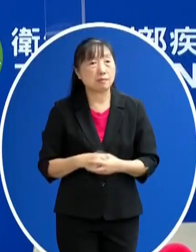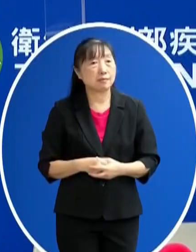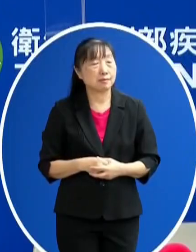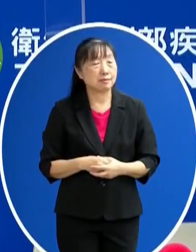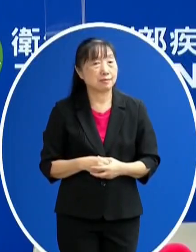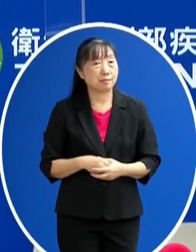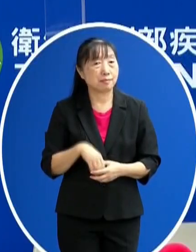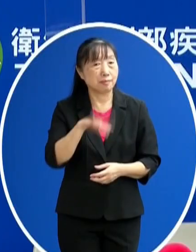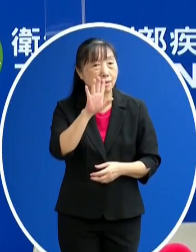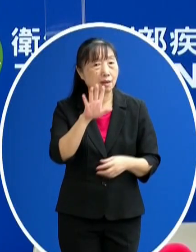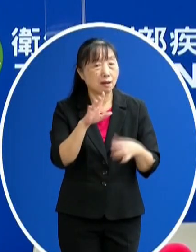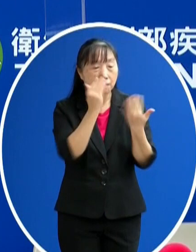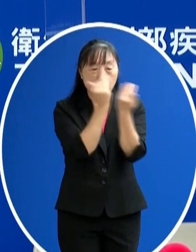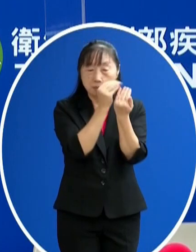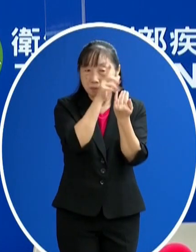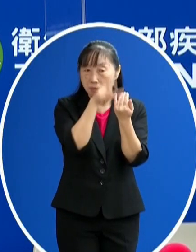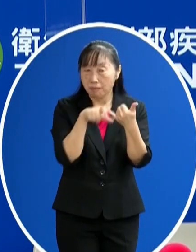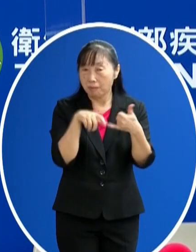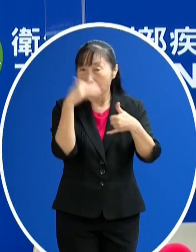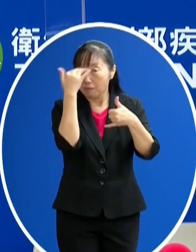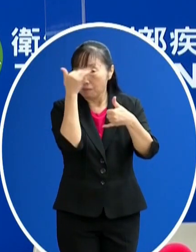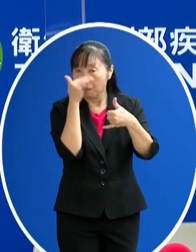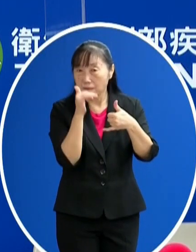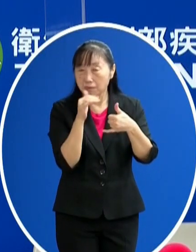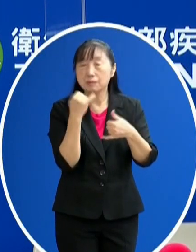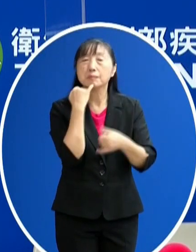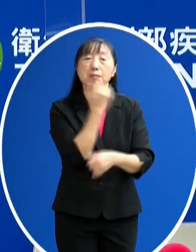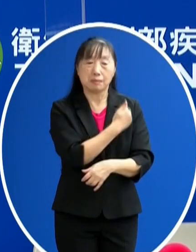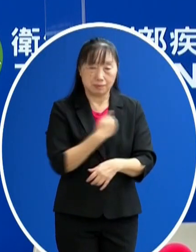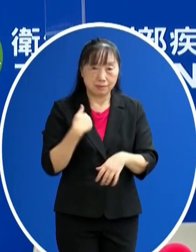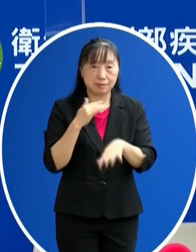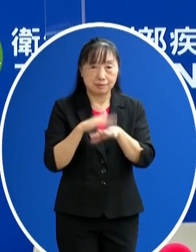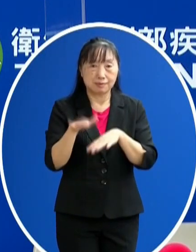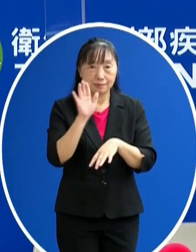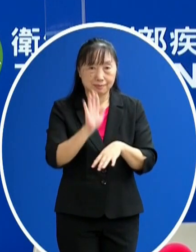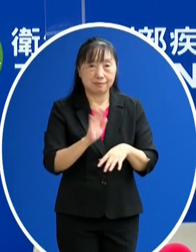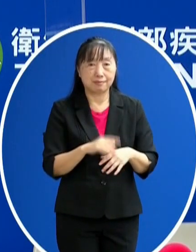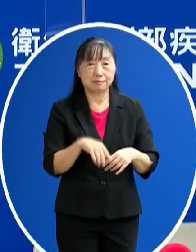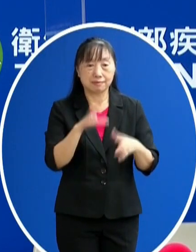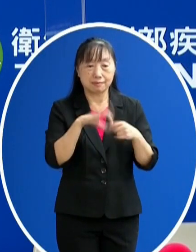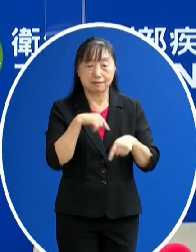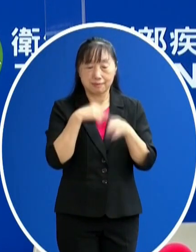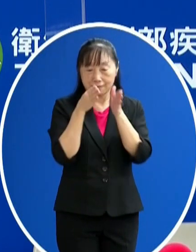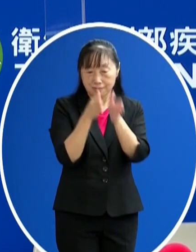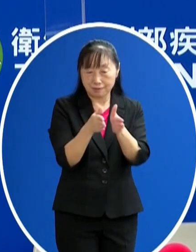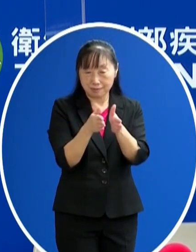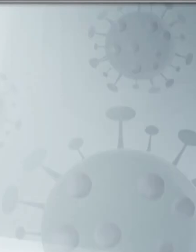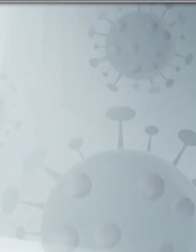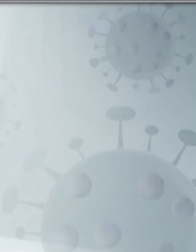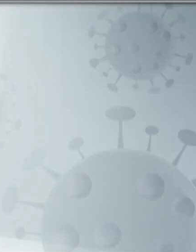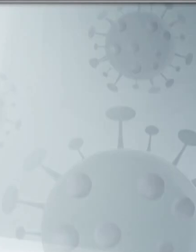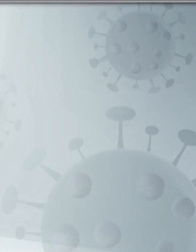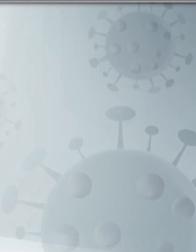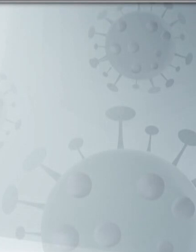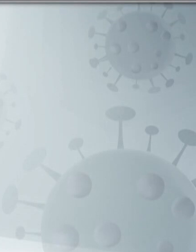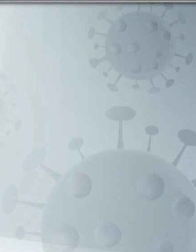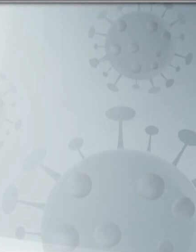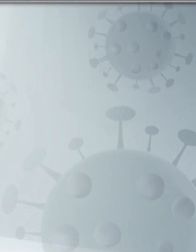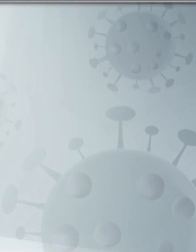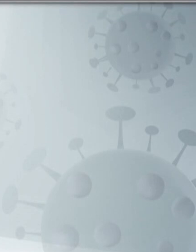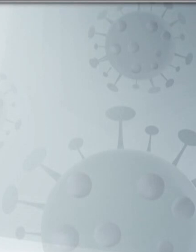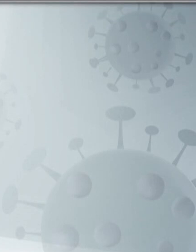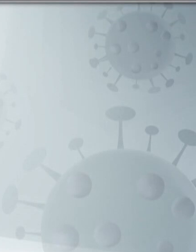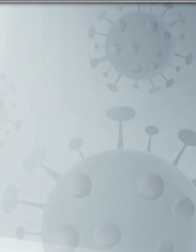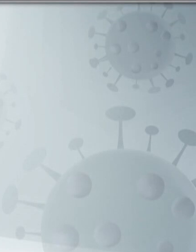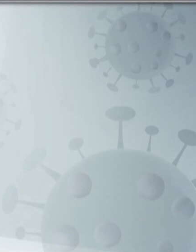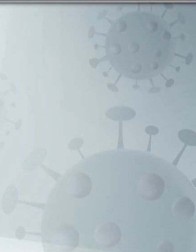播链。 什么隐形的传播链？那当然都有可能了、那也是我们一直要做这疫调去厘清的。 看看时间轴，埃及